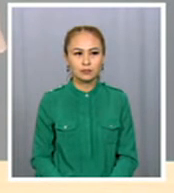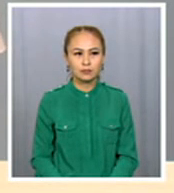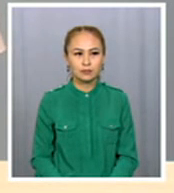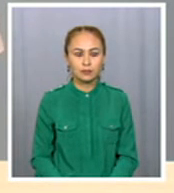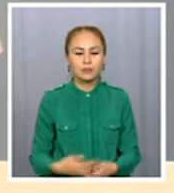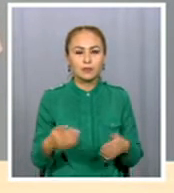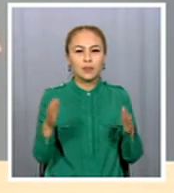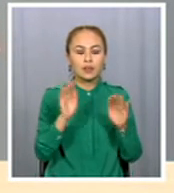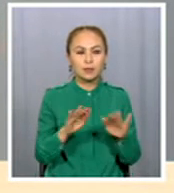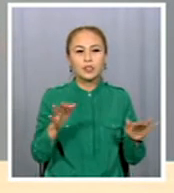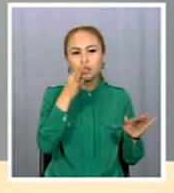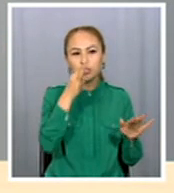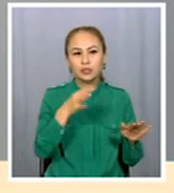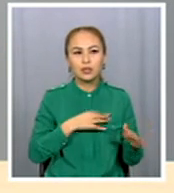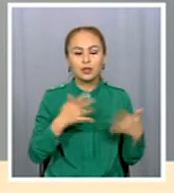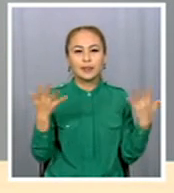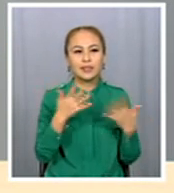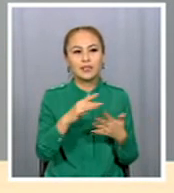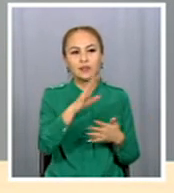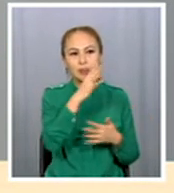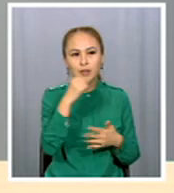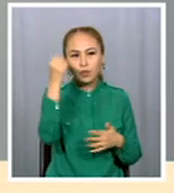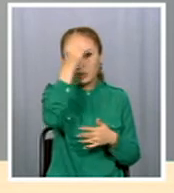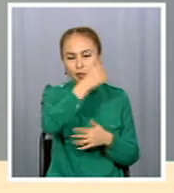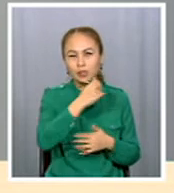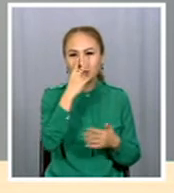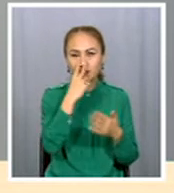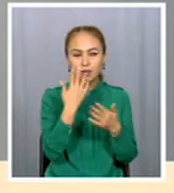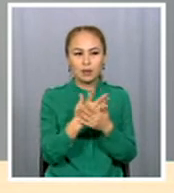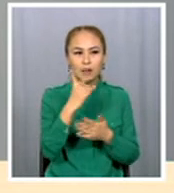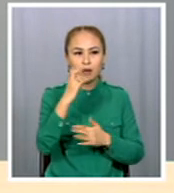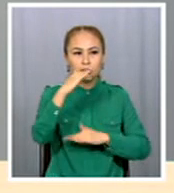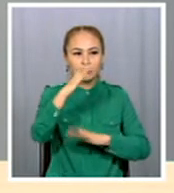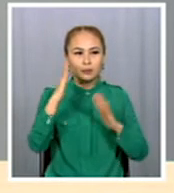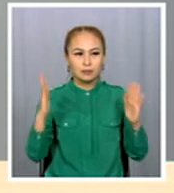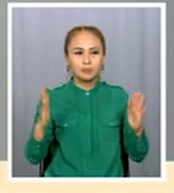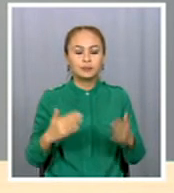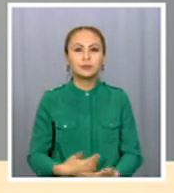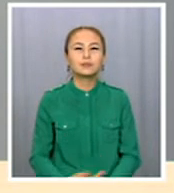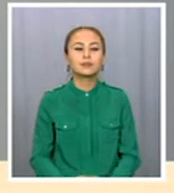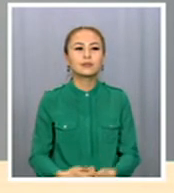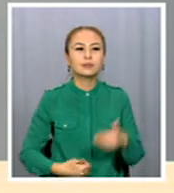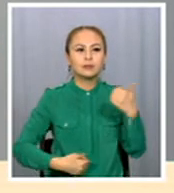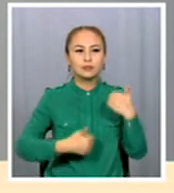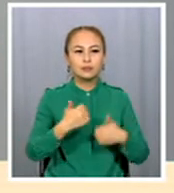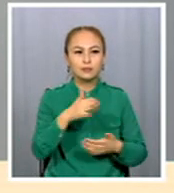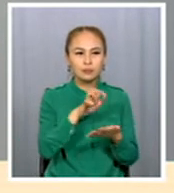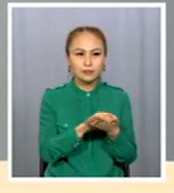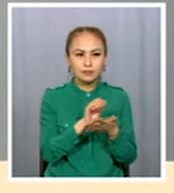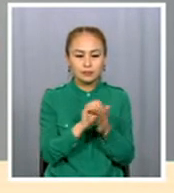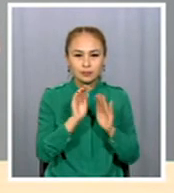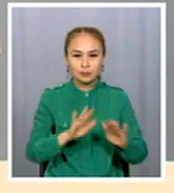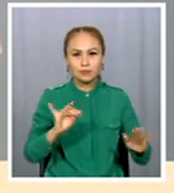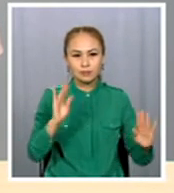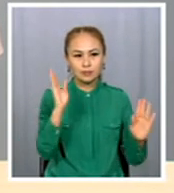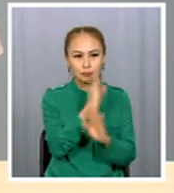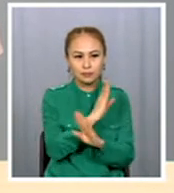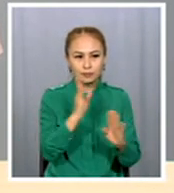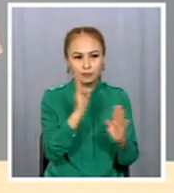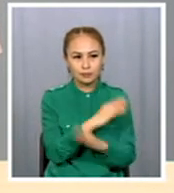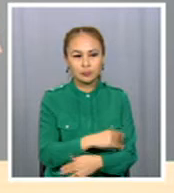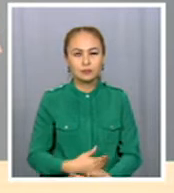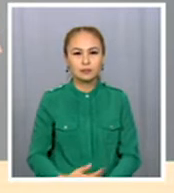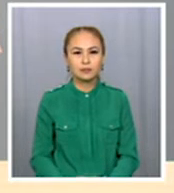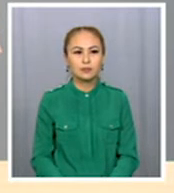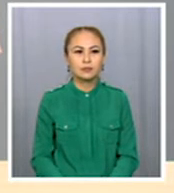Ребята, скажите, какие времена года изображены на картинках? Сравните занятия детей и